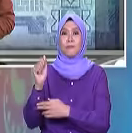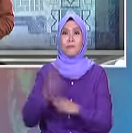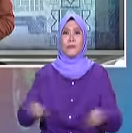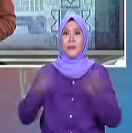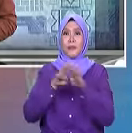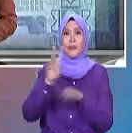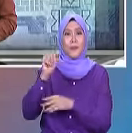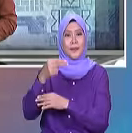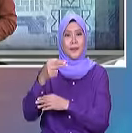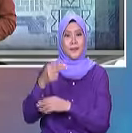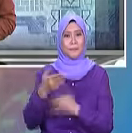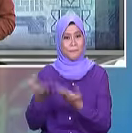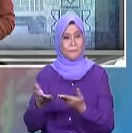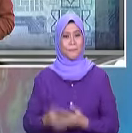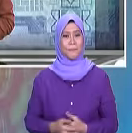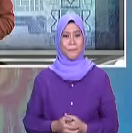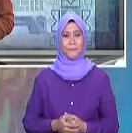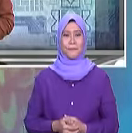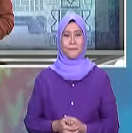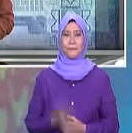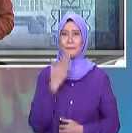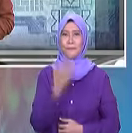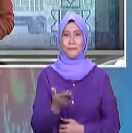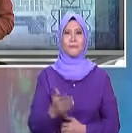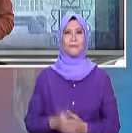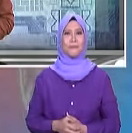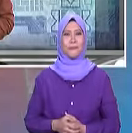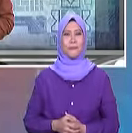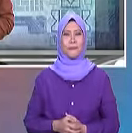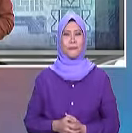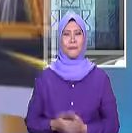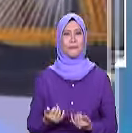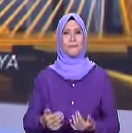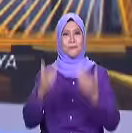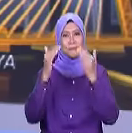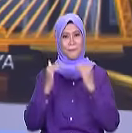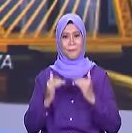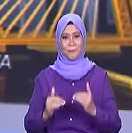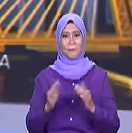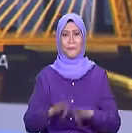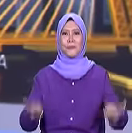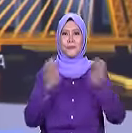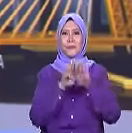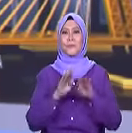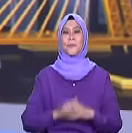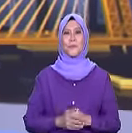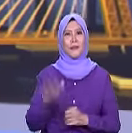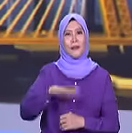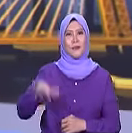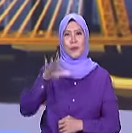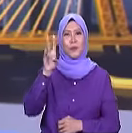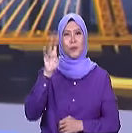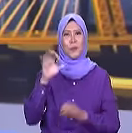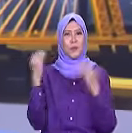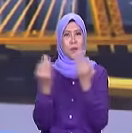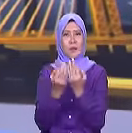Wilayah. Farah. Terima kasih, Ahnaf. Kita ke berita seterusnya. Hampir 700 keluarga